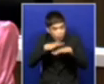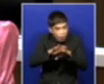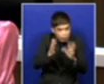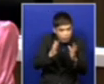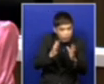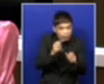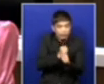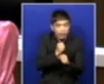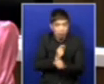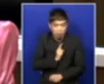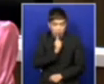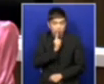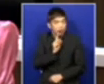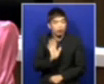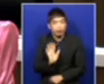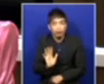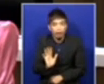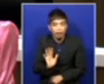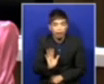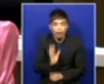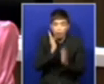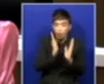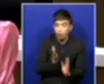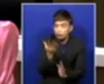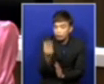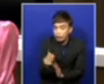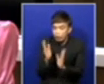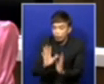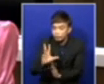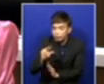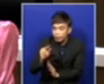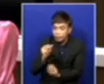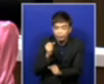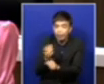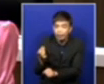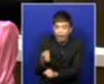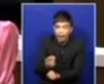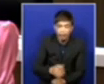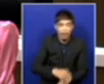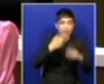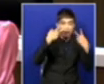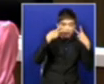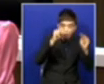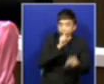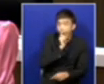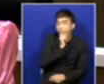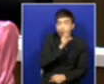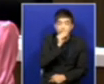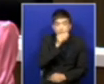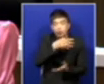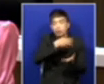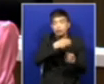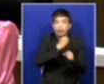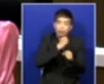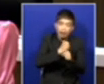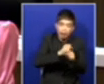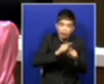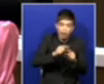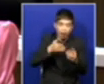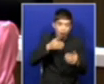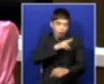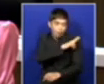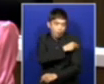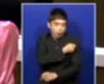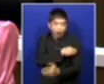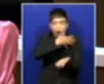นไม่ทำอะไรก็ไม่รู้นายกรัฐมนตรีว่าคนเดียวทีมเฉพาะกิจคุณหมอก็อธิบาย